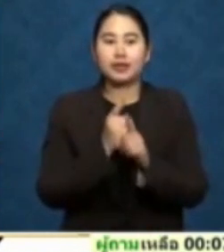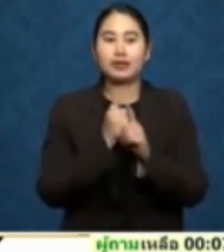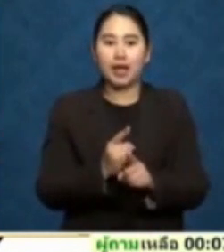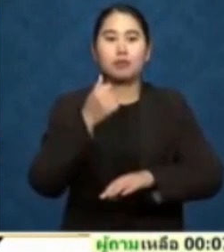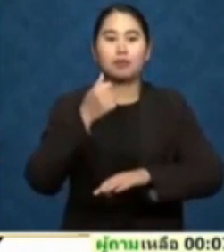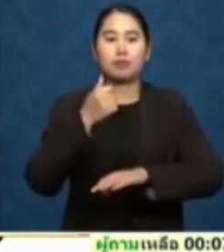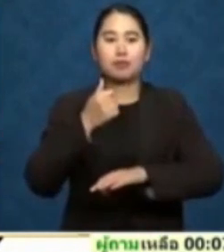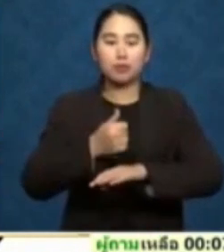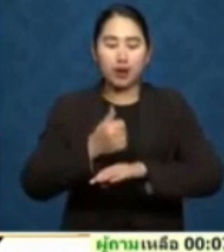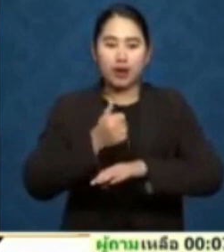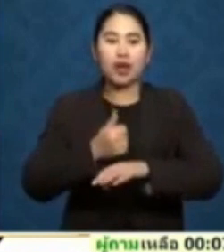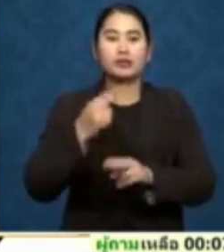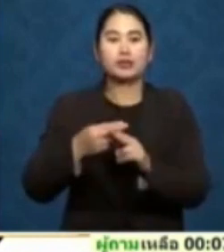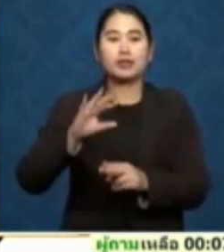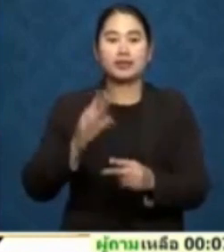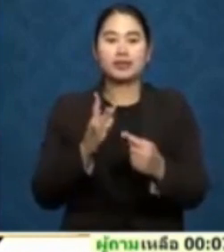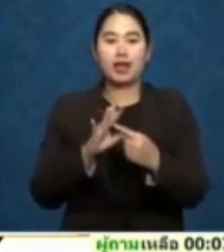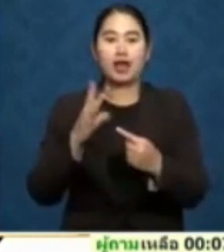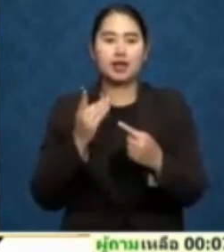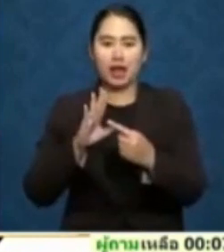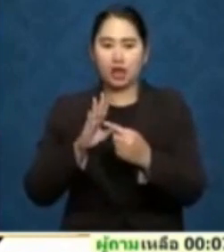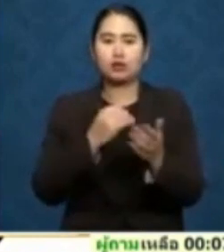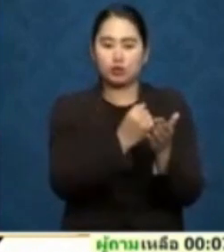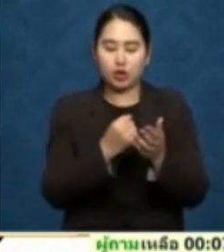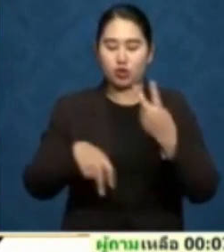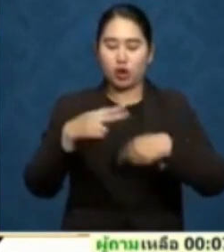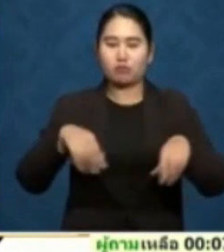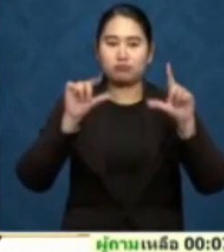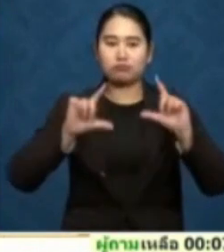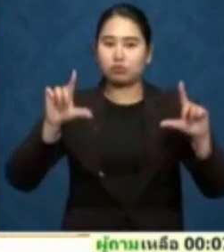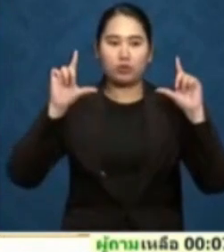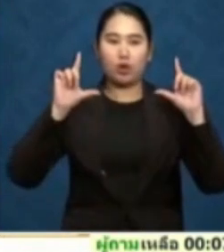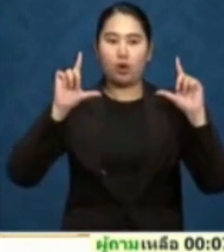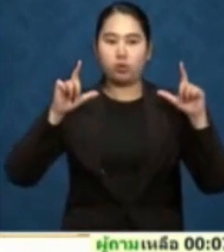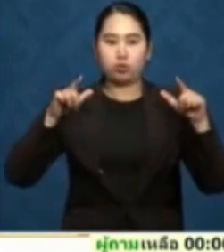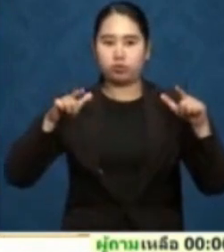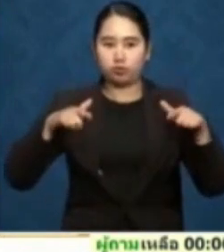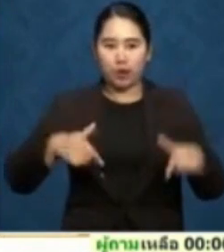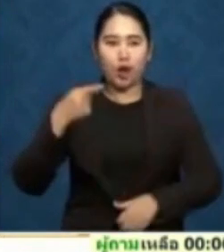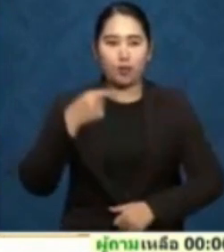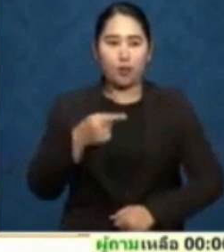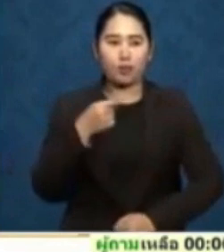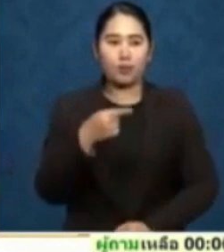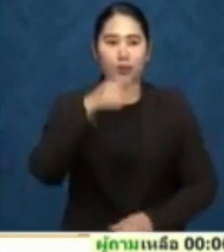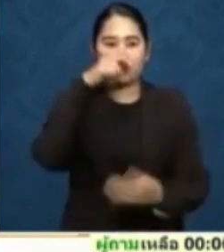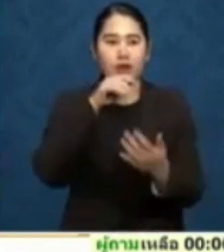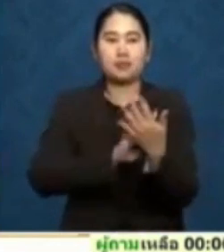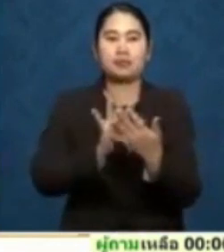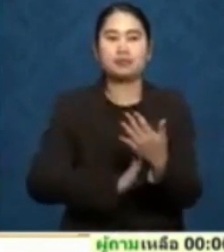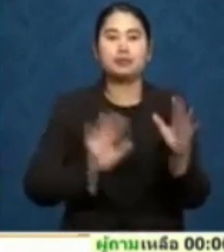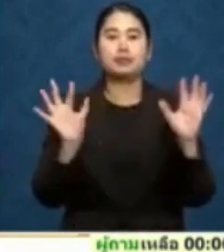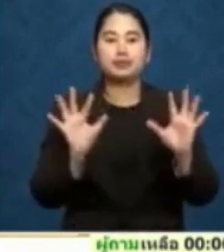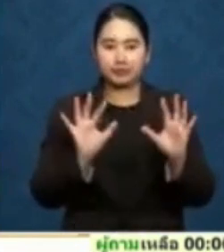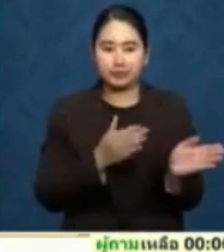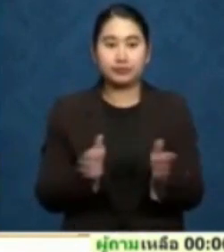น่อยครับไม่อยากให้มีประเทศไทยมีภาพลักษณ์ที่ไม่ดีต่อสายตาคนทั้งโลกนะครับแล้วก็ประเด็นที่3ครับคำถามสุด